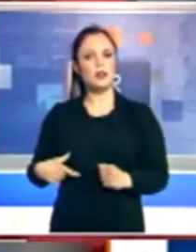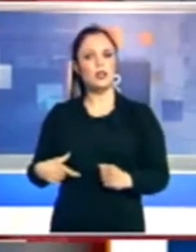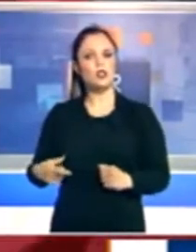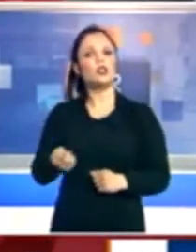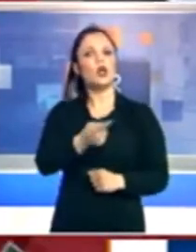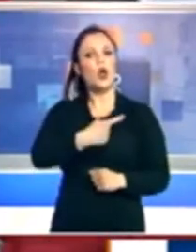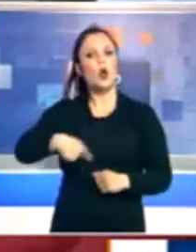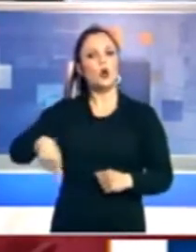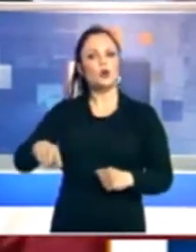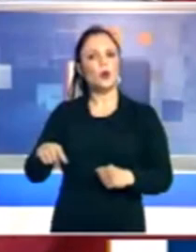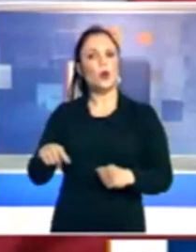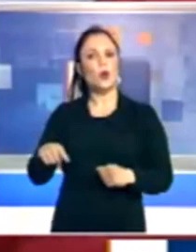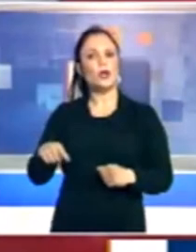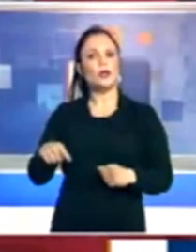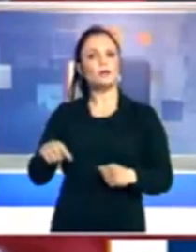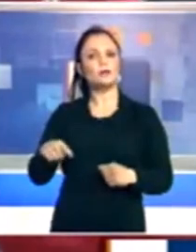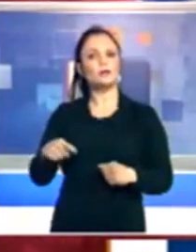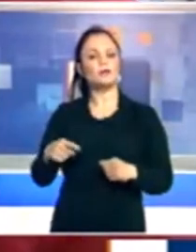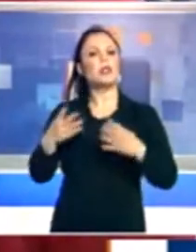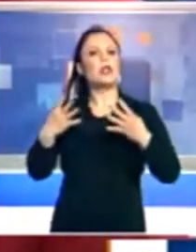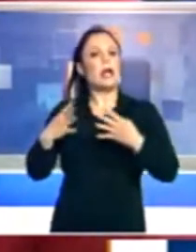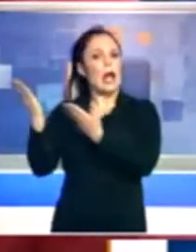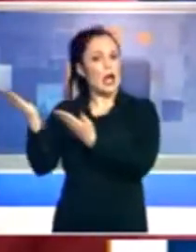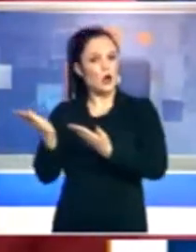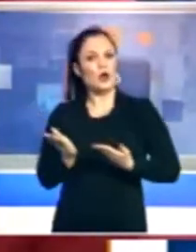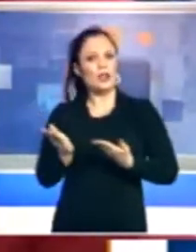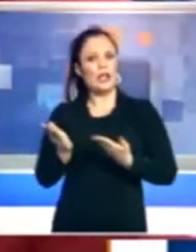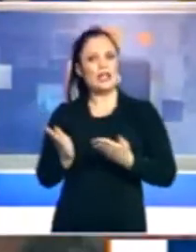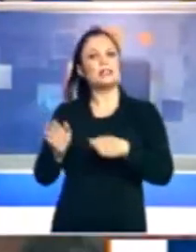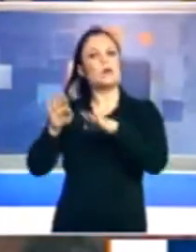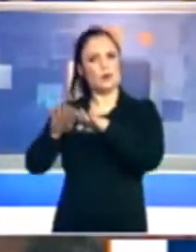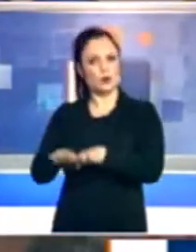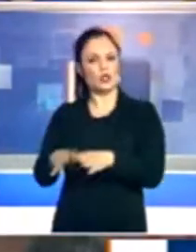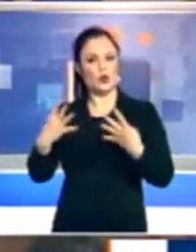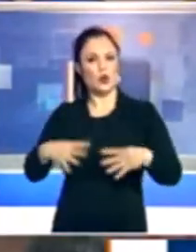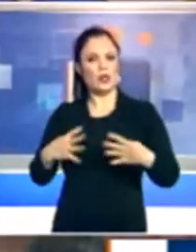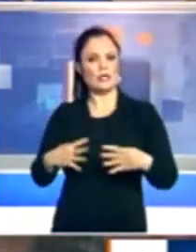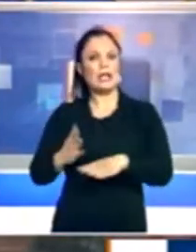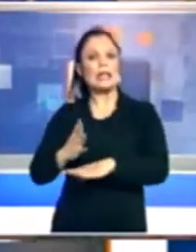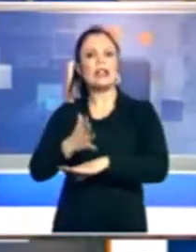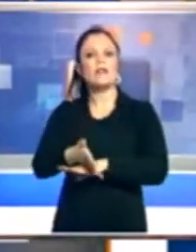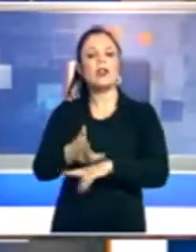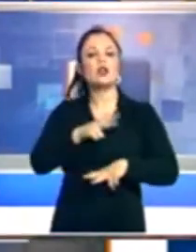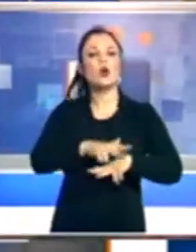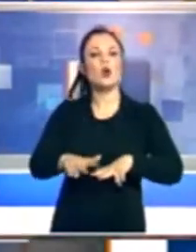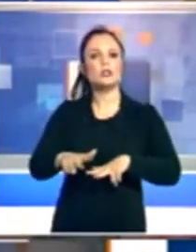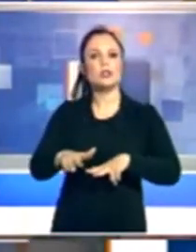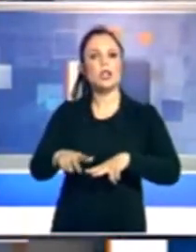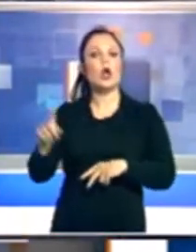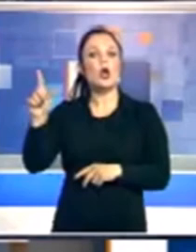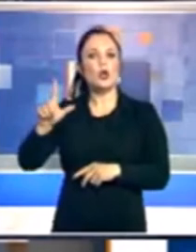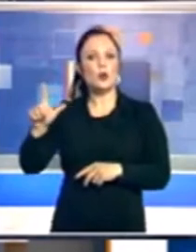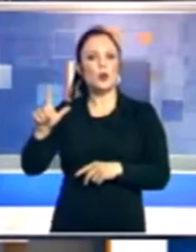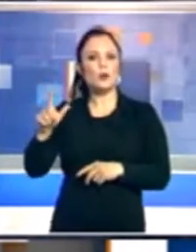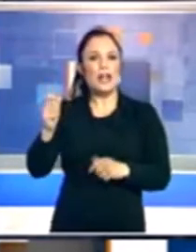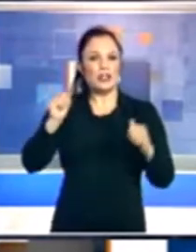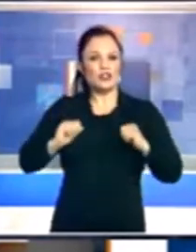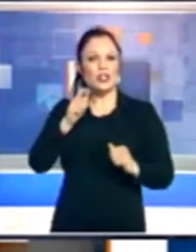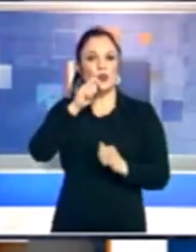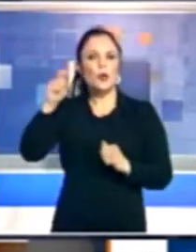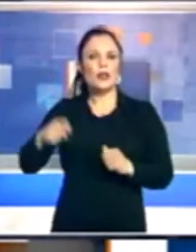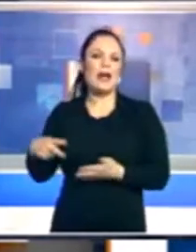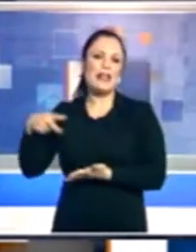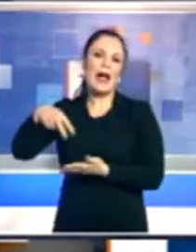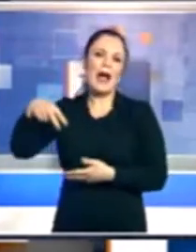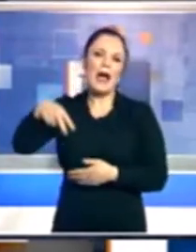attivando un corridoio di accoglienza e un cordone di protezione. Tra gli interventi in consiglio anche quello di Liuba, cittadina ucraina da anni residente